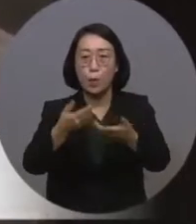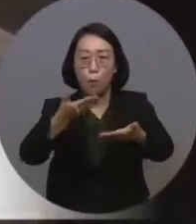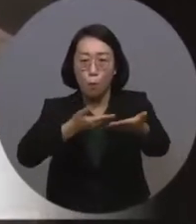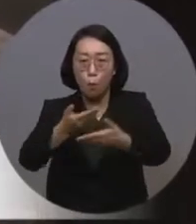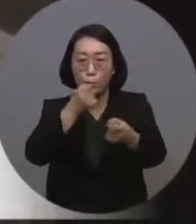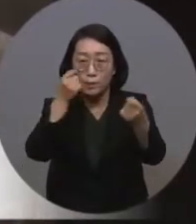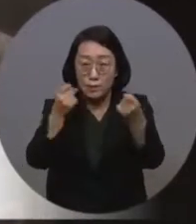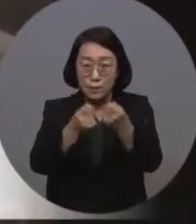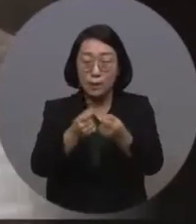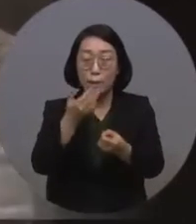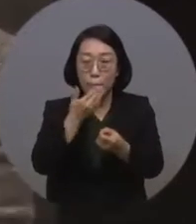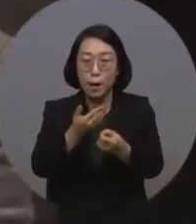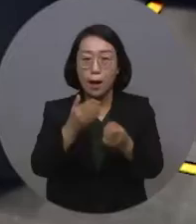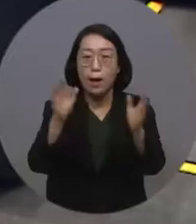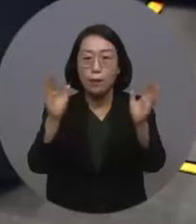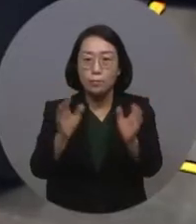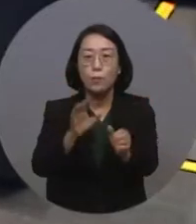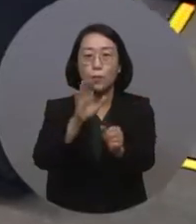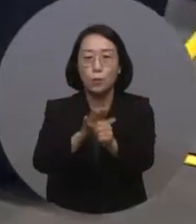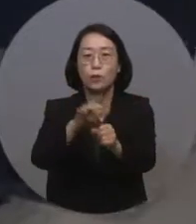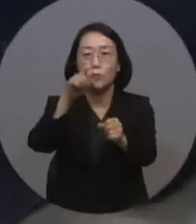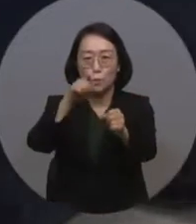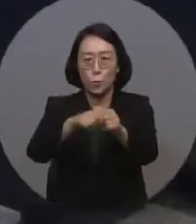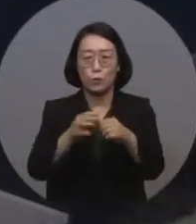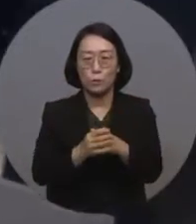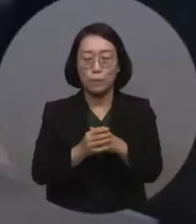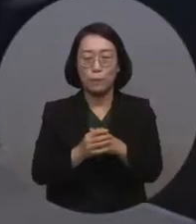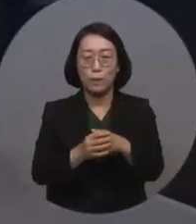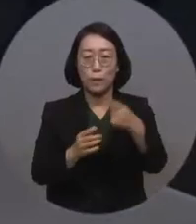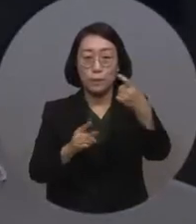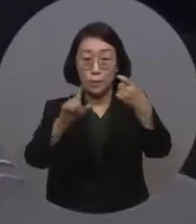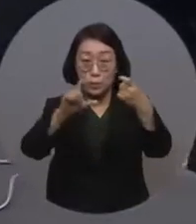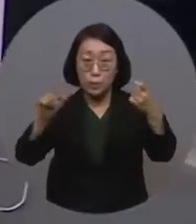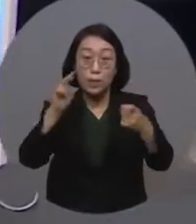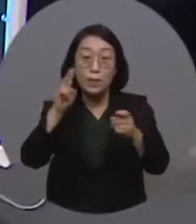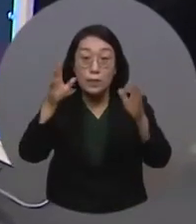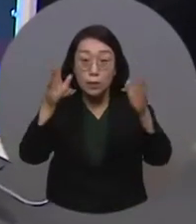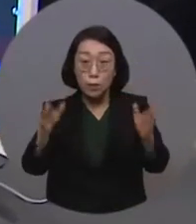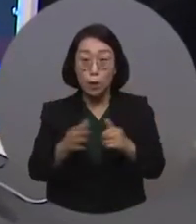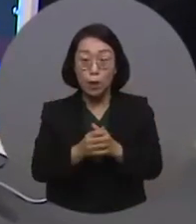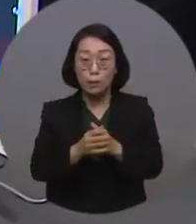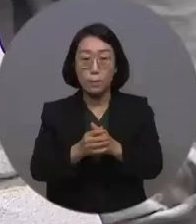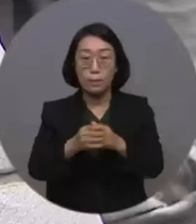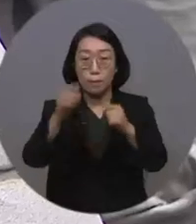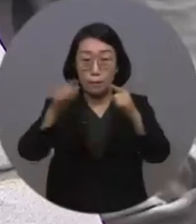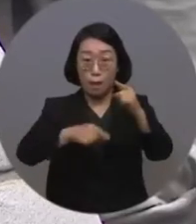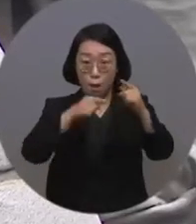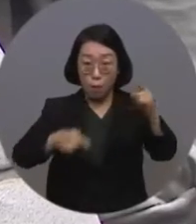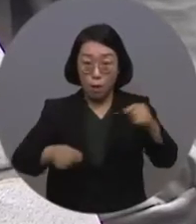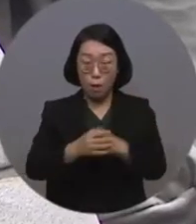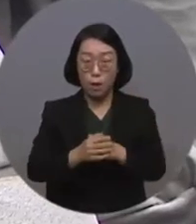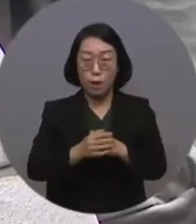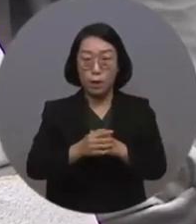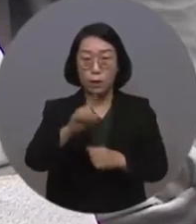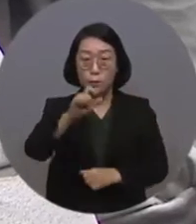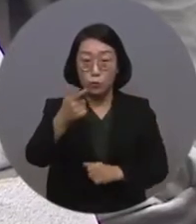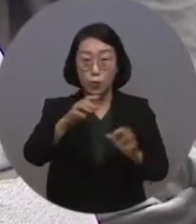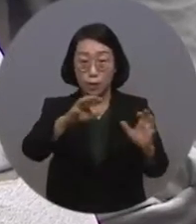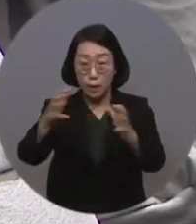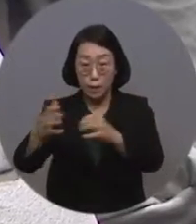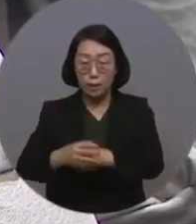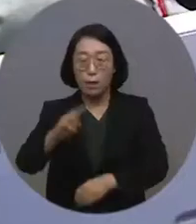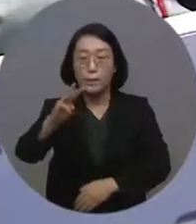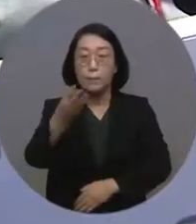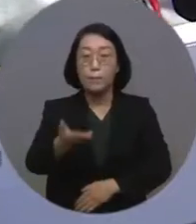이러한 장을 좀 만드는 것. 지난 15일부터 이틀간 열린 본선전에는 16개국